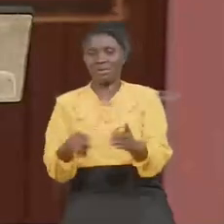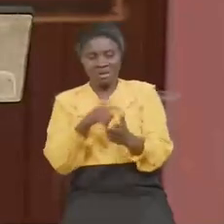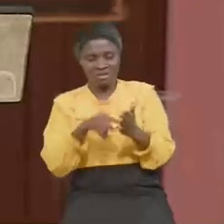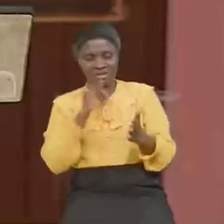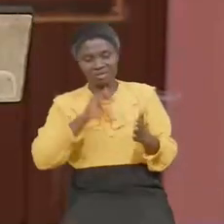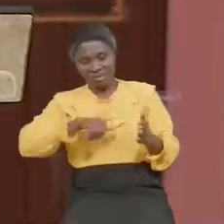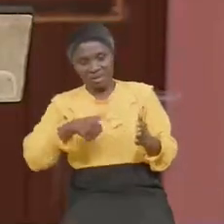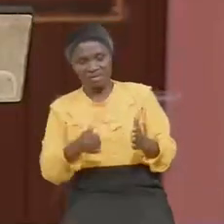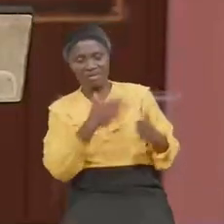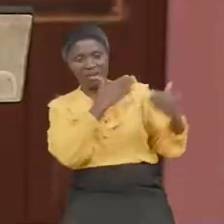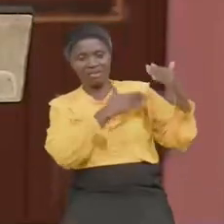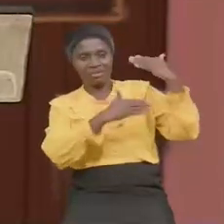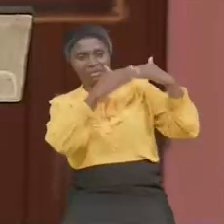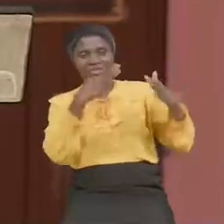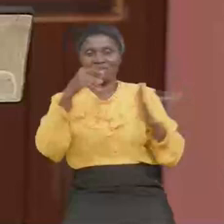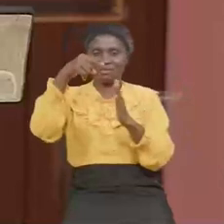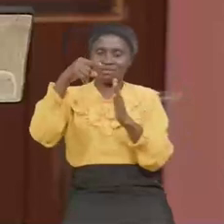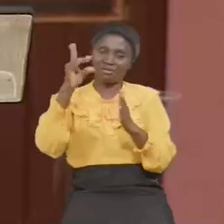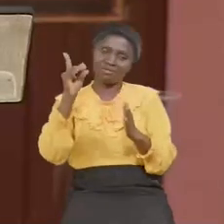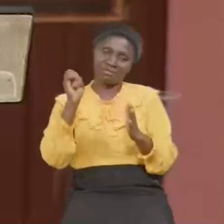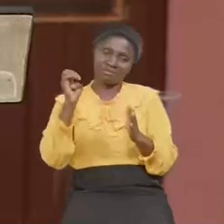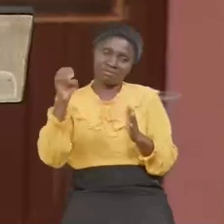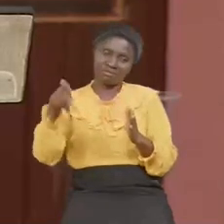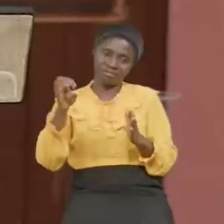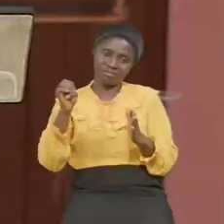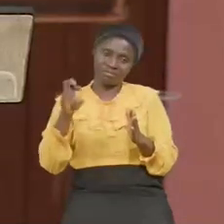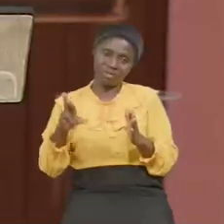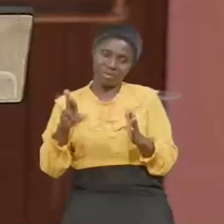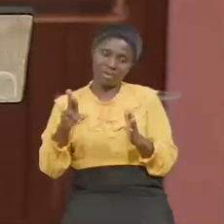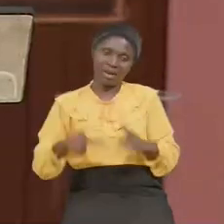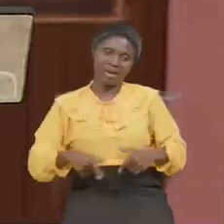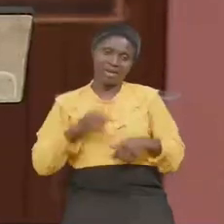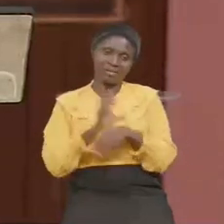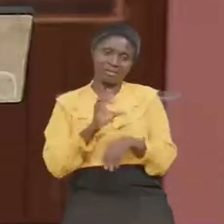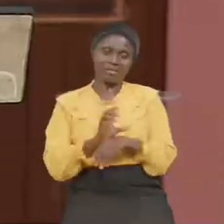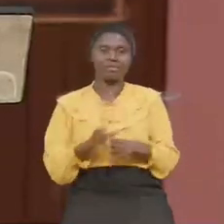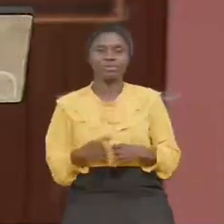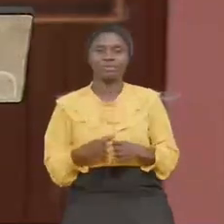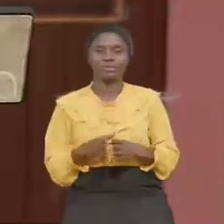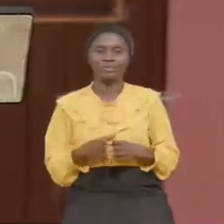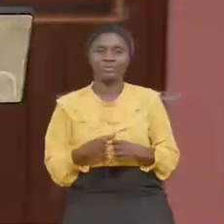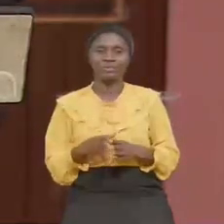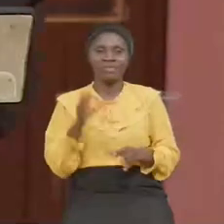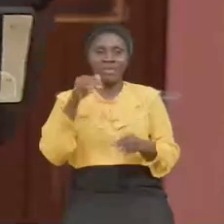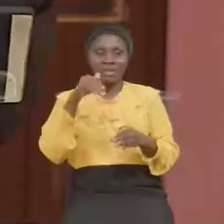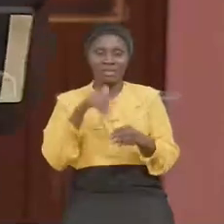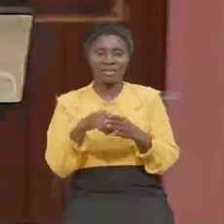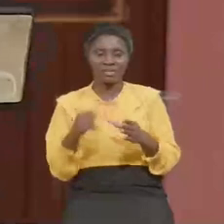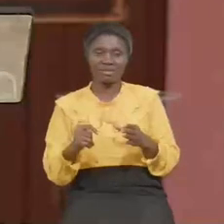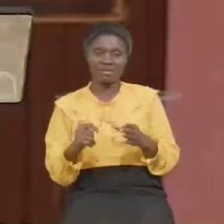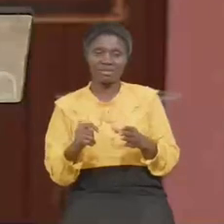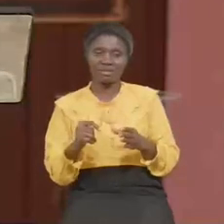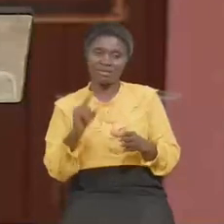génération, tout ce que nous avons fait, tout ce que nous avons, c'est pour aller au ciel. Si la deuxième génération, la troisième, la